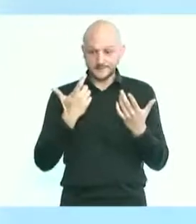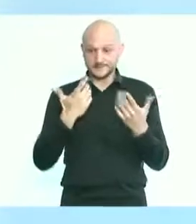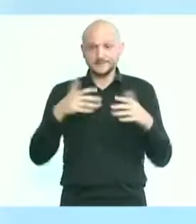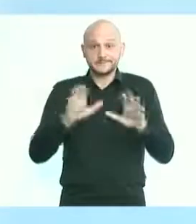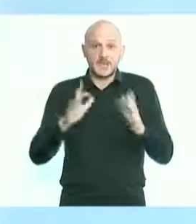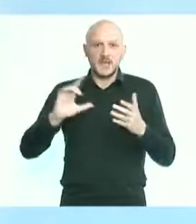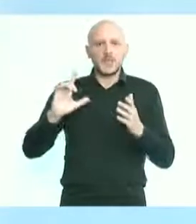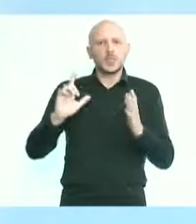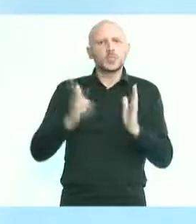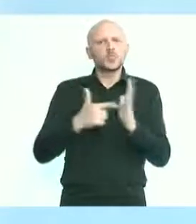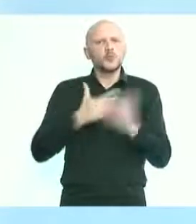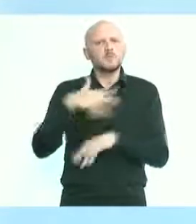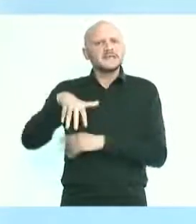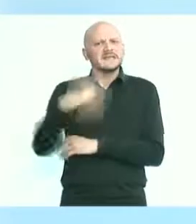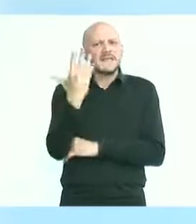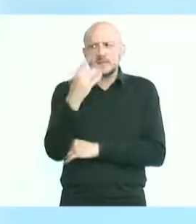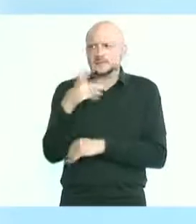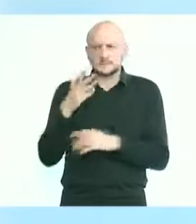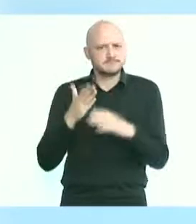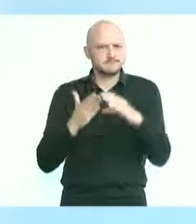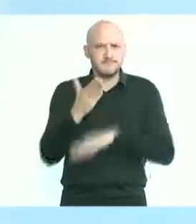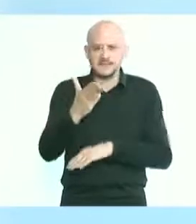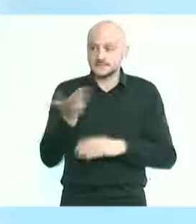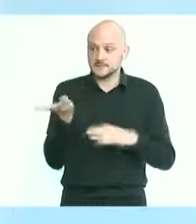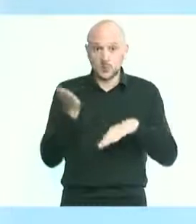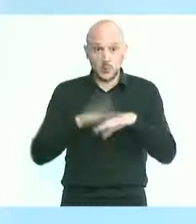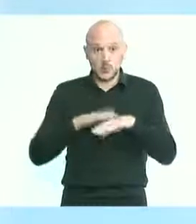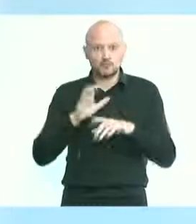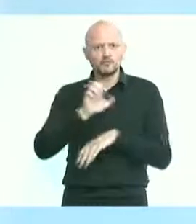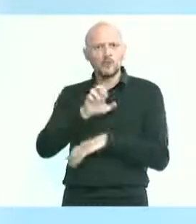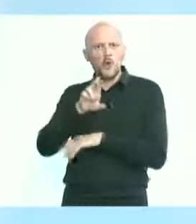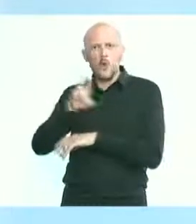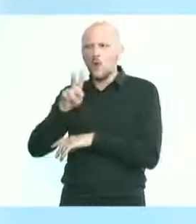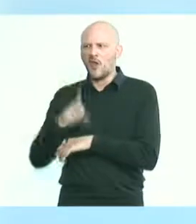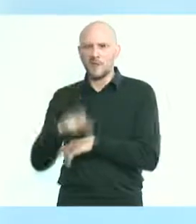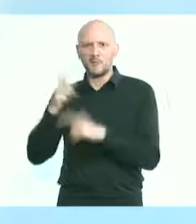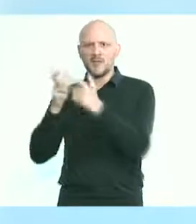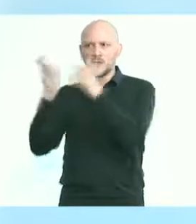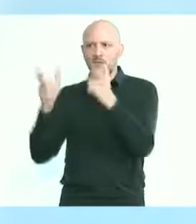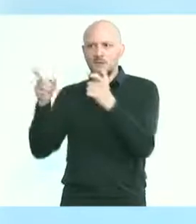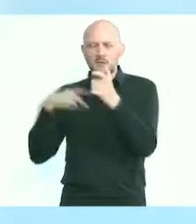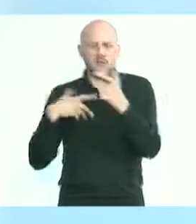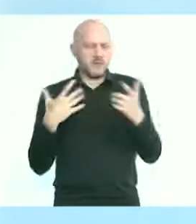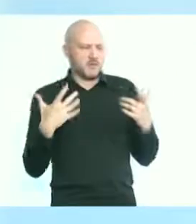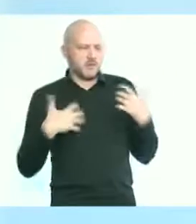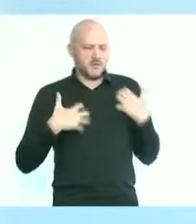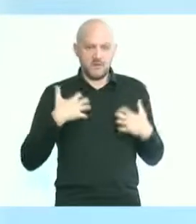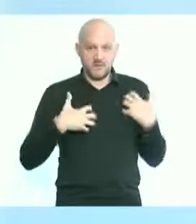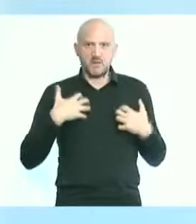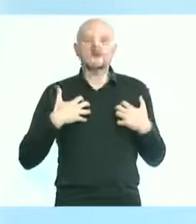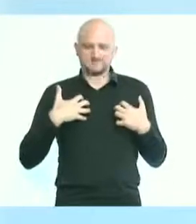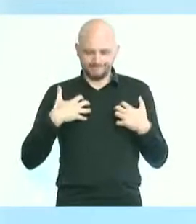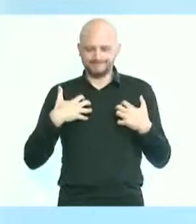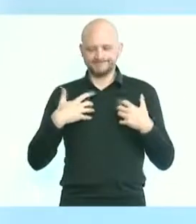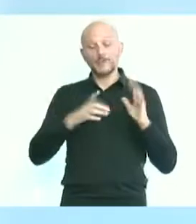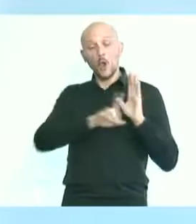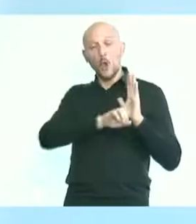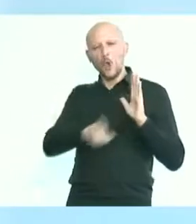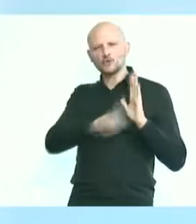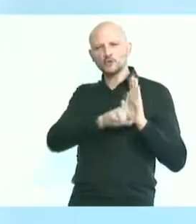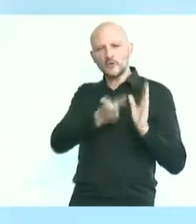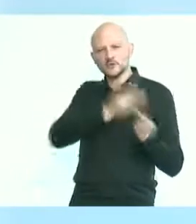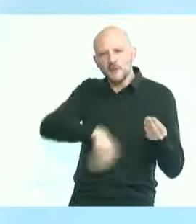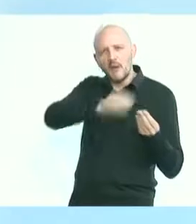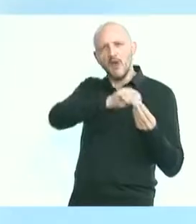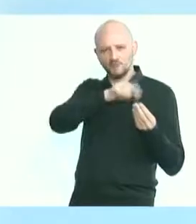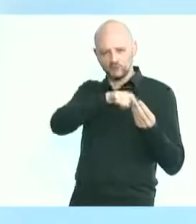avec leurs obligations d'accessibilité, l'ordonnance de 2014 a permis la mise en place des agendas d'accessibilité programmés, les